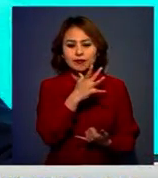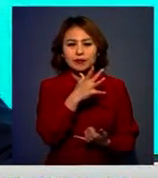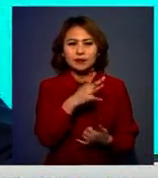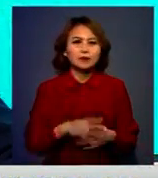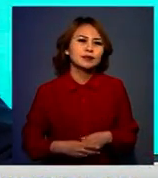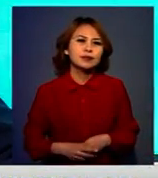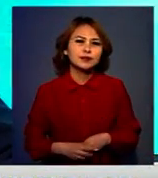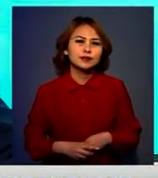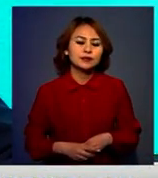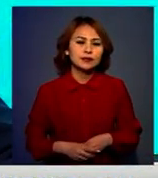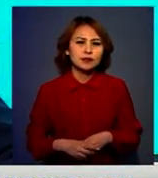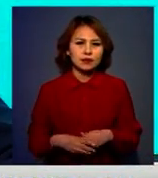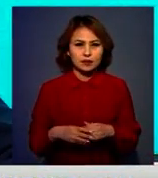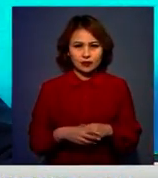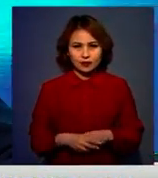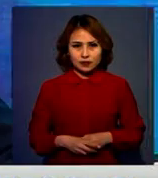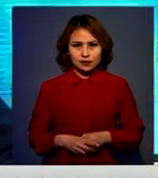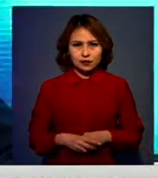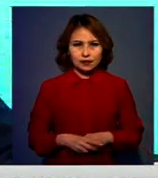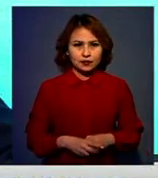деп айтамыз, жаһандану заманында